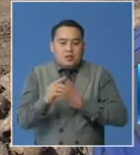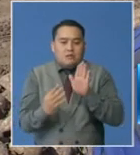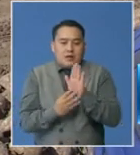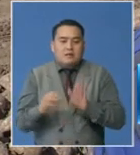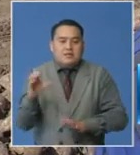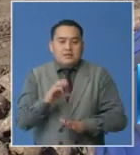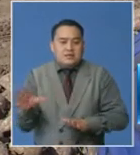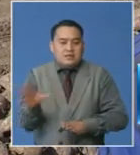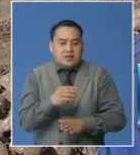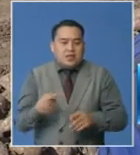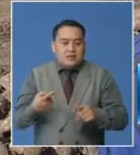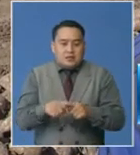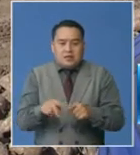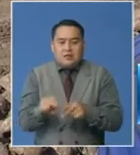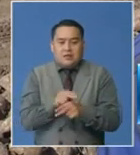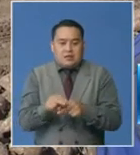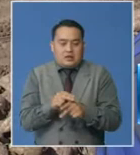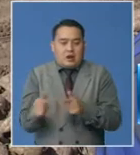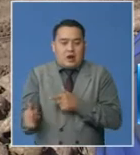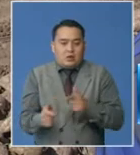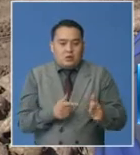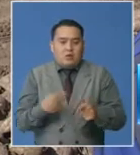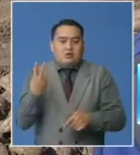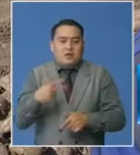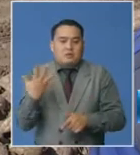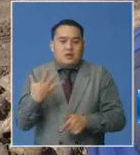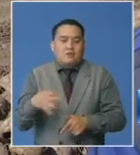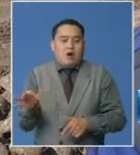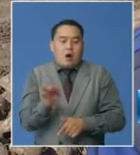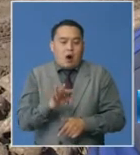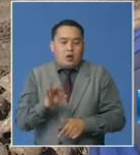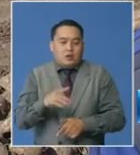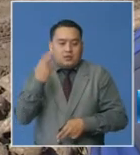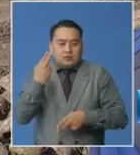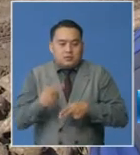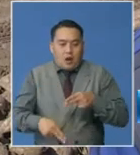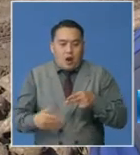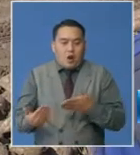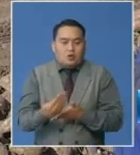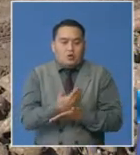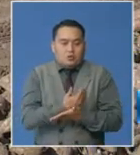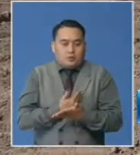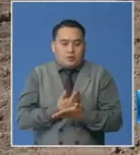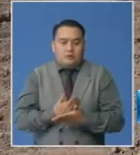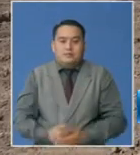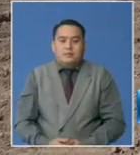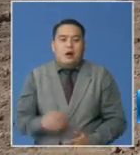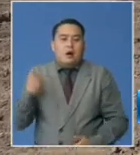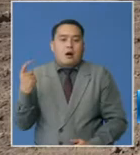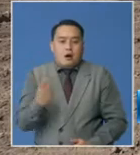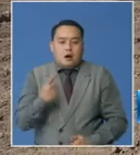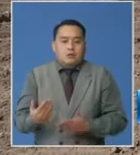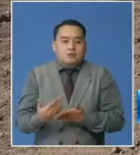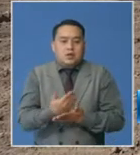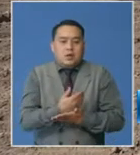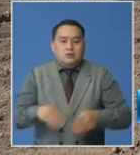сентября. Вся техника исправна. Постараемся до 25 октября уложиться и все собрать без потерь. Хозяйство собираемый